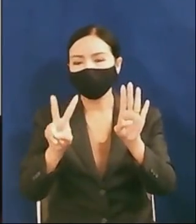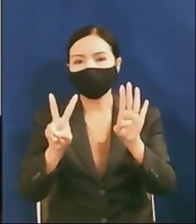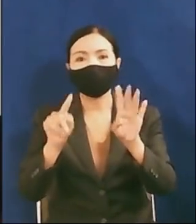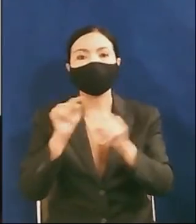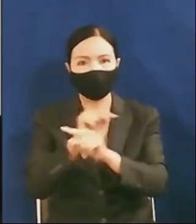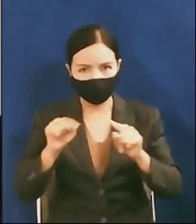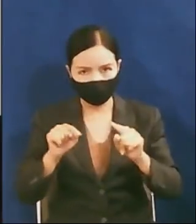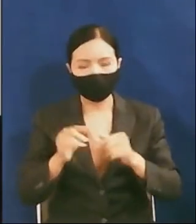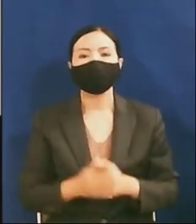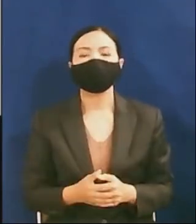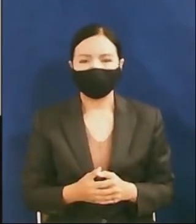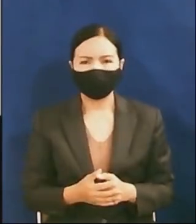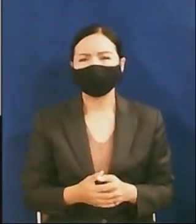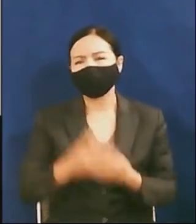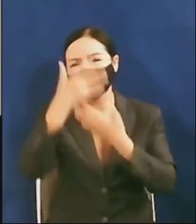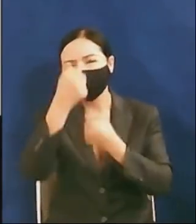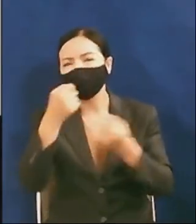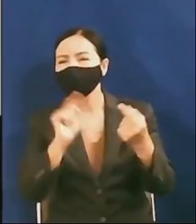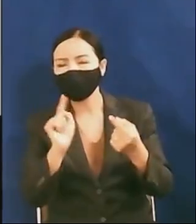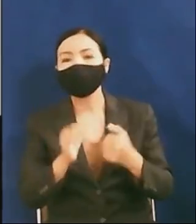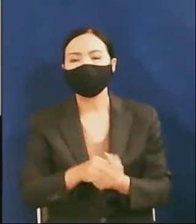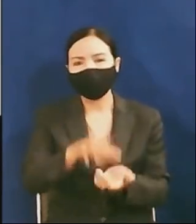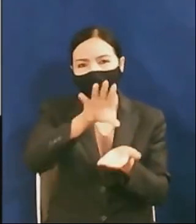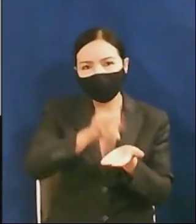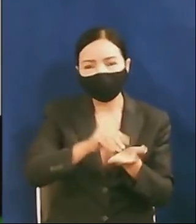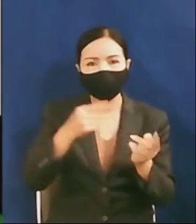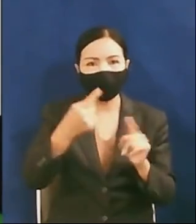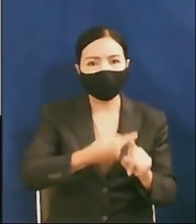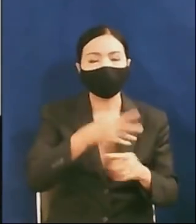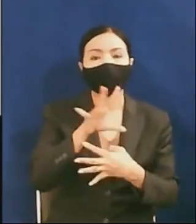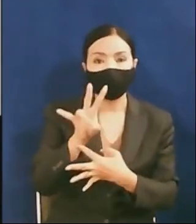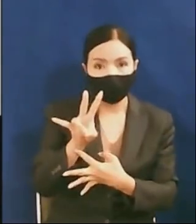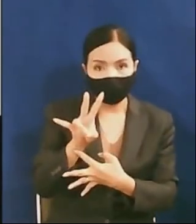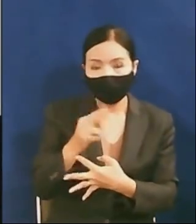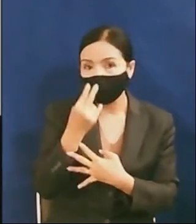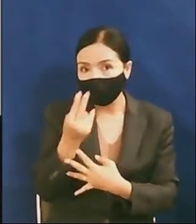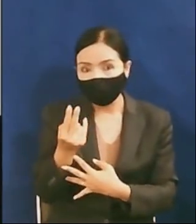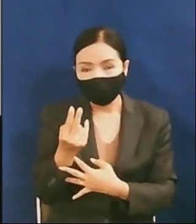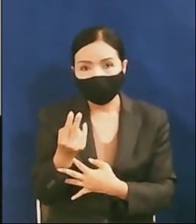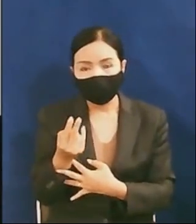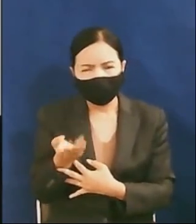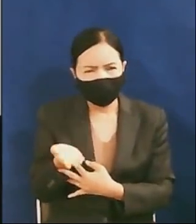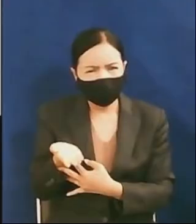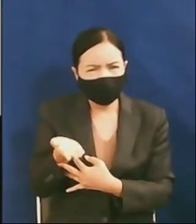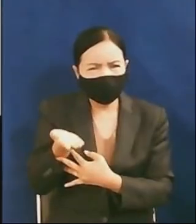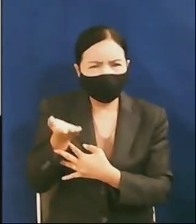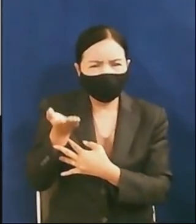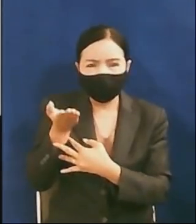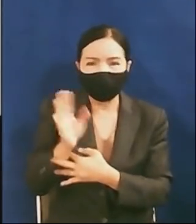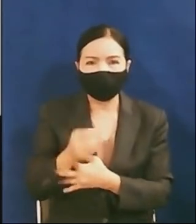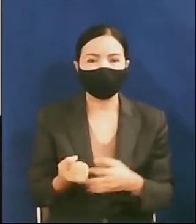14.62% นะครับแต่ว่าน่าสนใจครับข้อมูลของเดือนกรกฎาคมนี้ปรากฏว่าไม่ได้ขึ้นสูงต่อไปจ